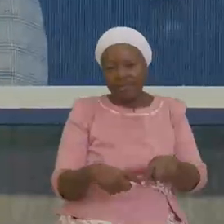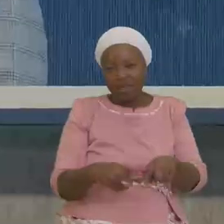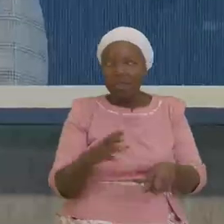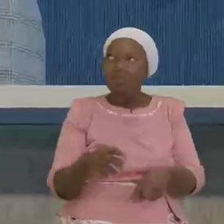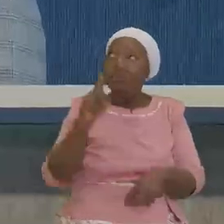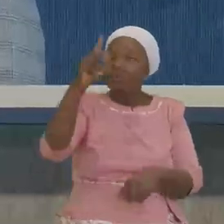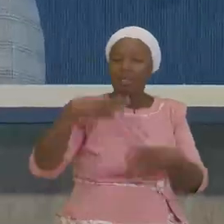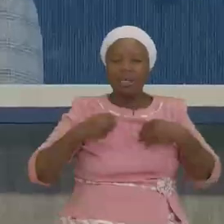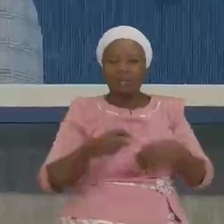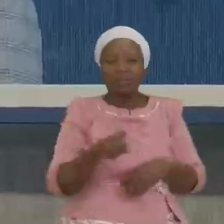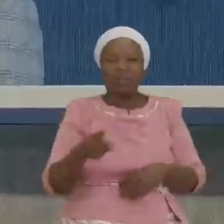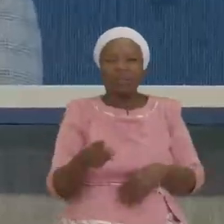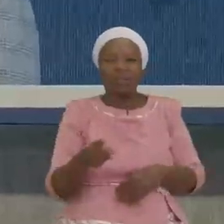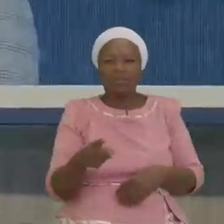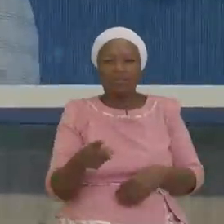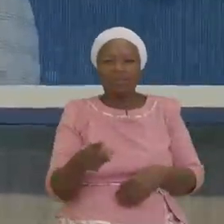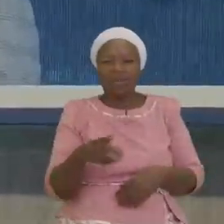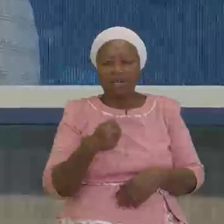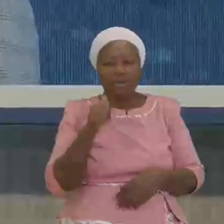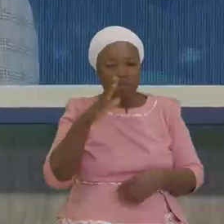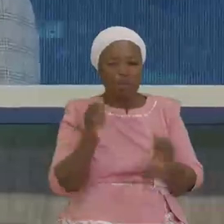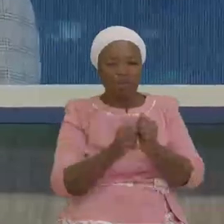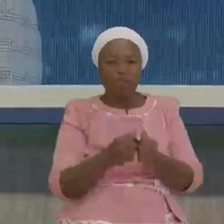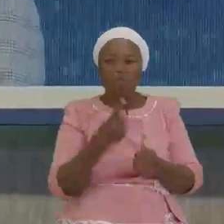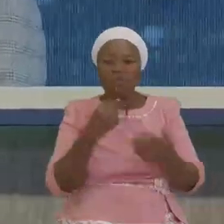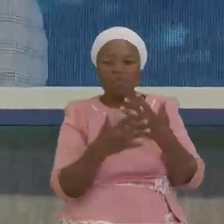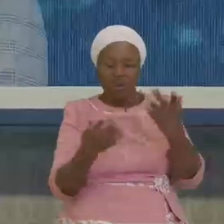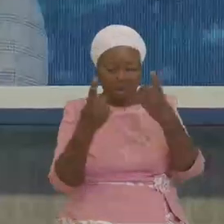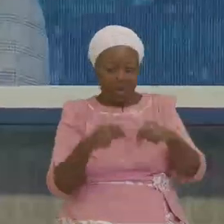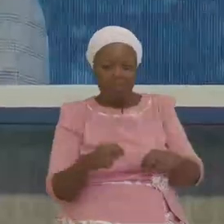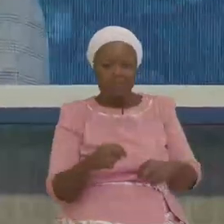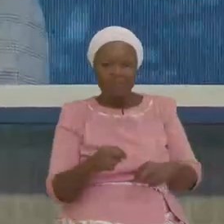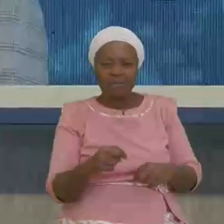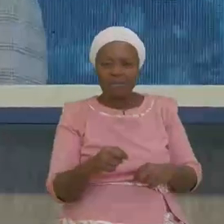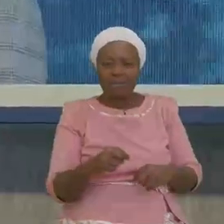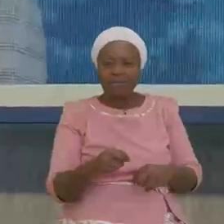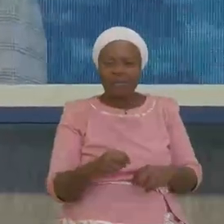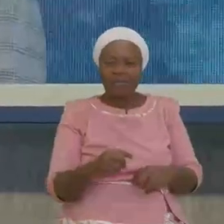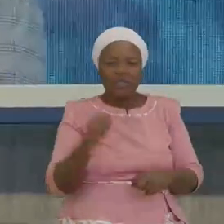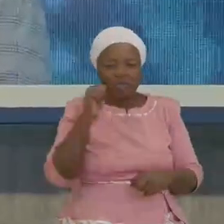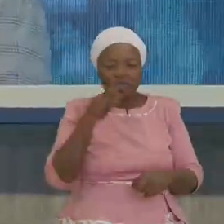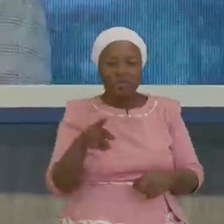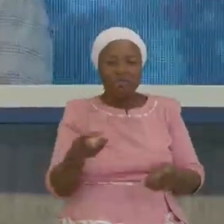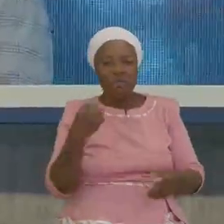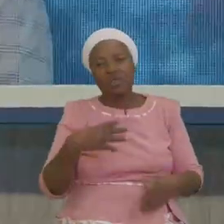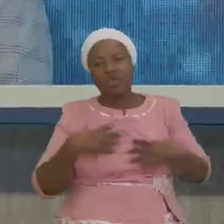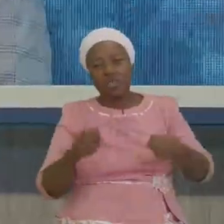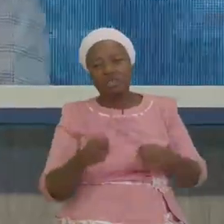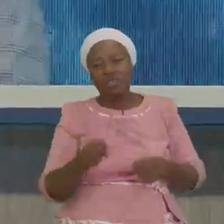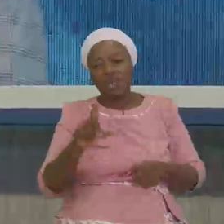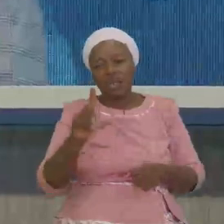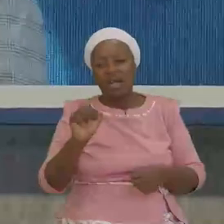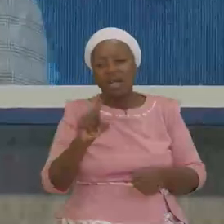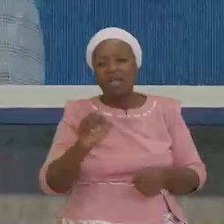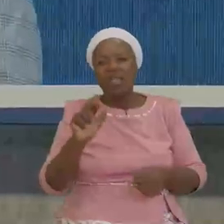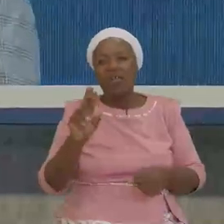Les étrangers venaient à lui, il les guérissait. La femme avec le flux de sang,